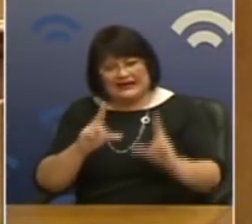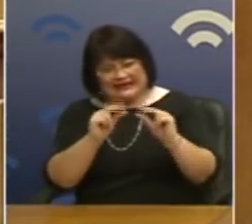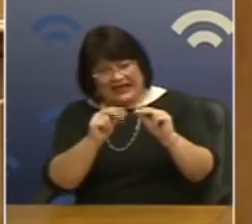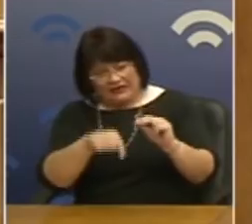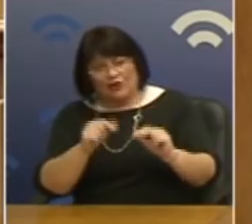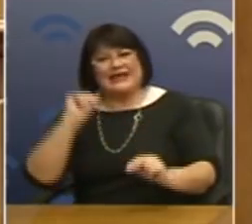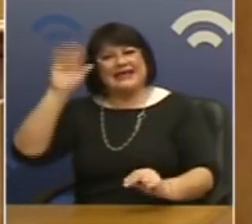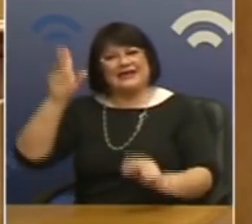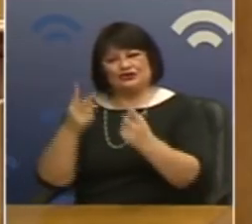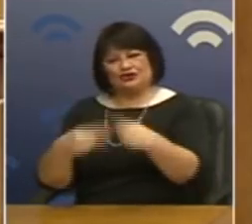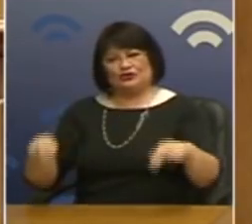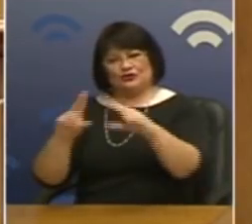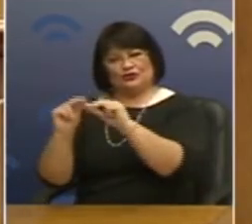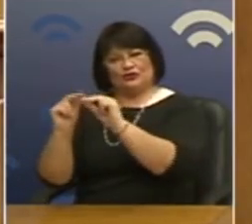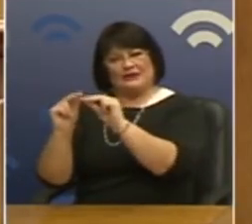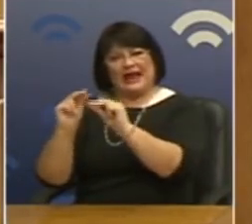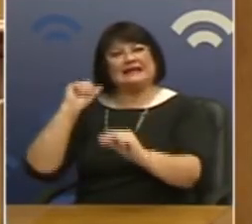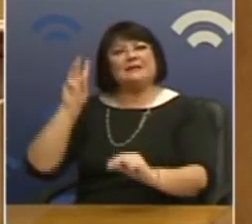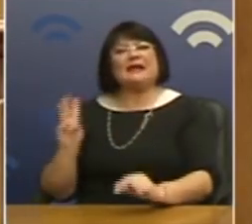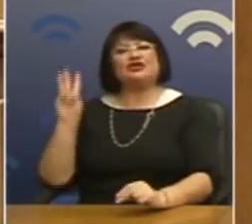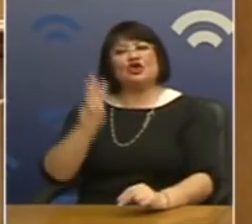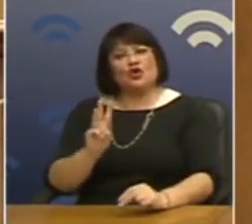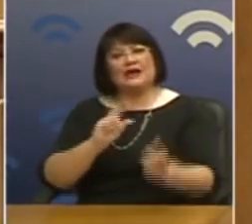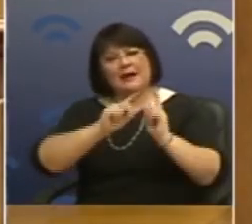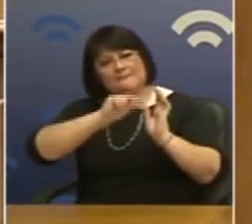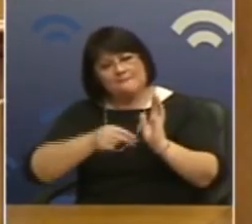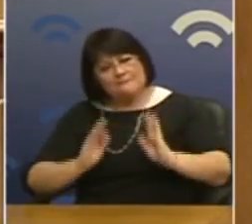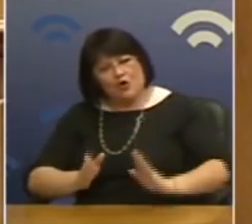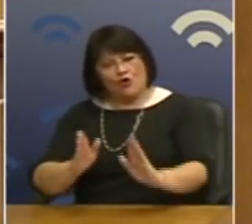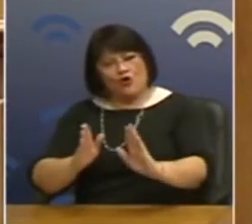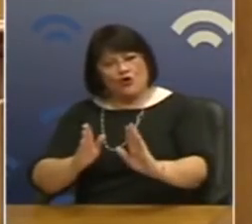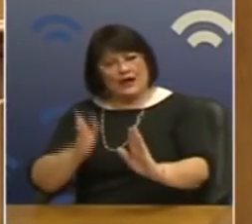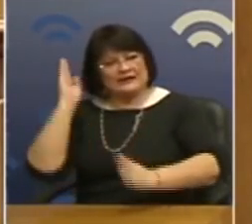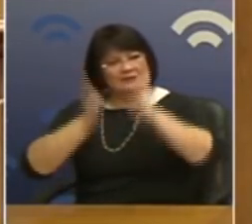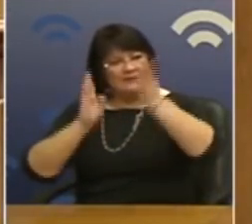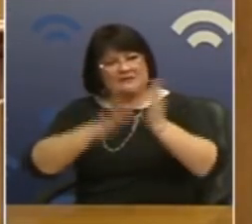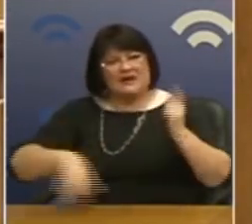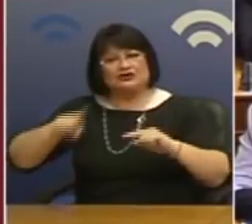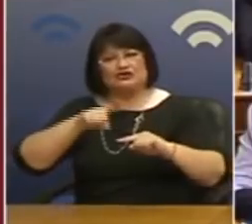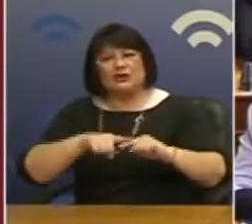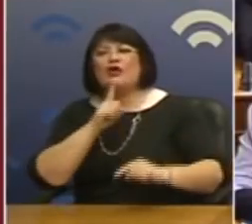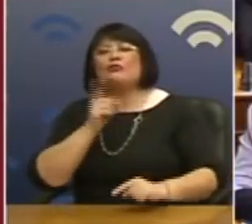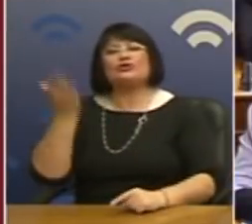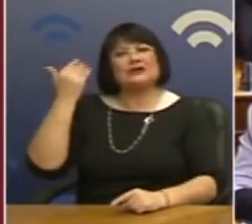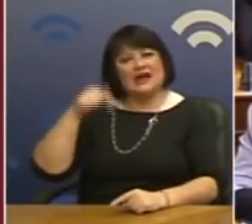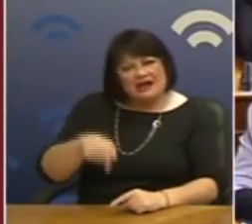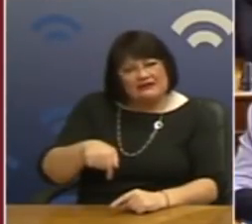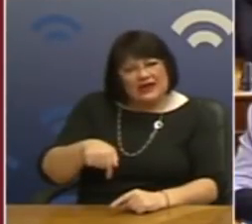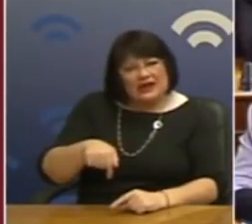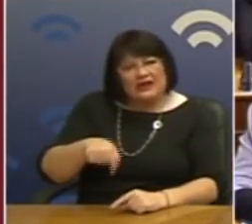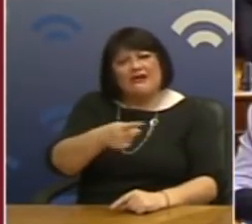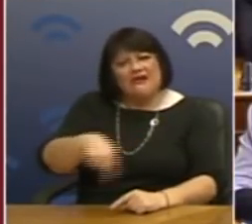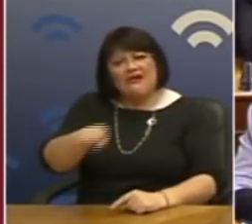σας και απεργάζεστε σχέδια και μνημόνια ενάντια στο λαό μας σαν αυτά που γνωρίσαμε. Σαν